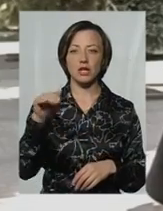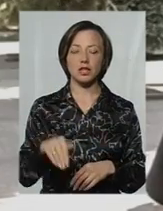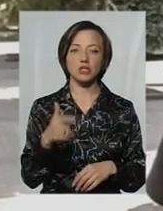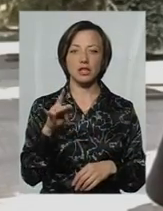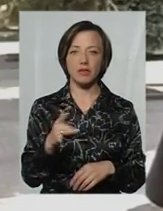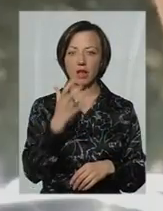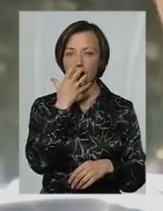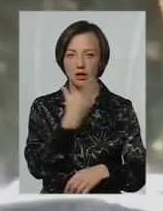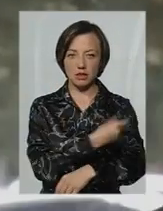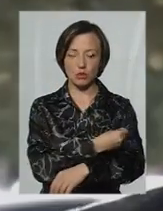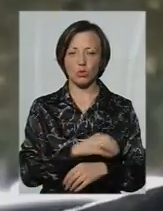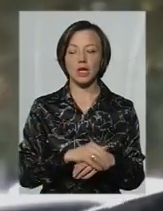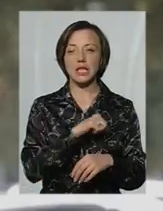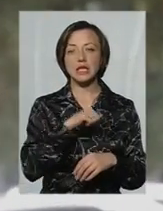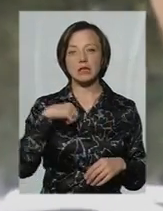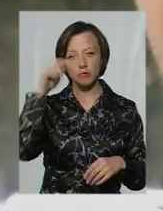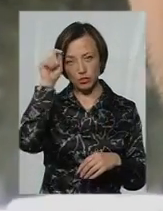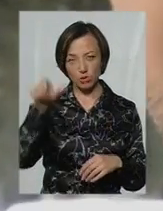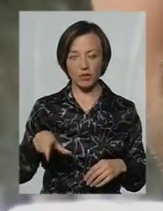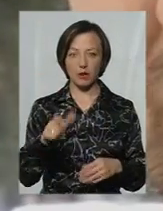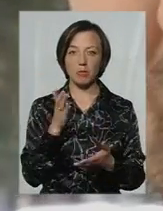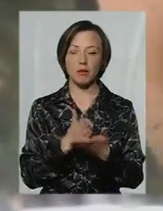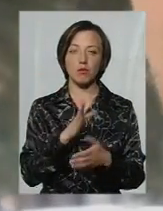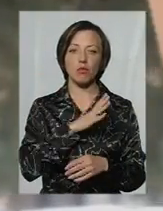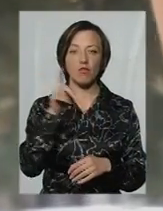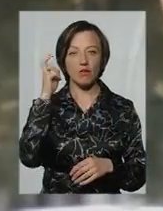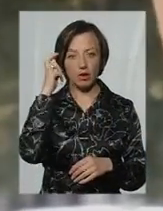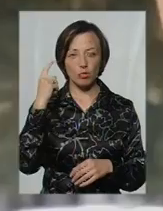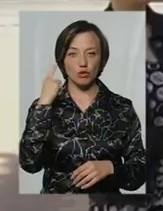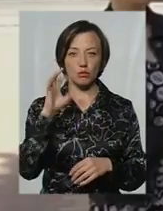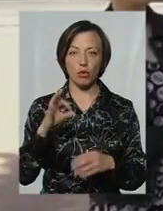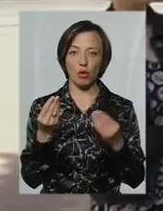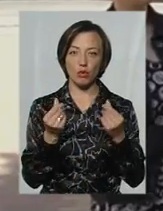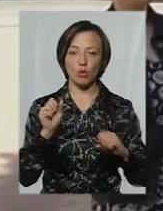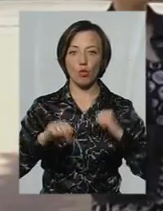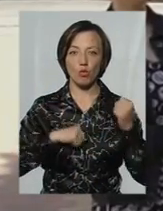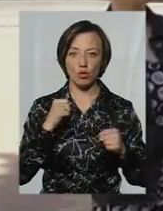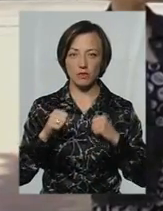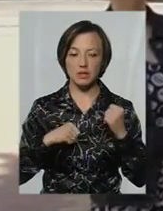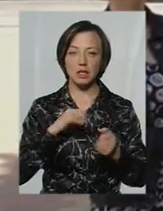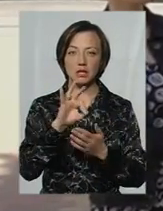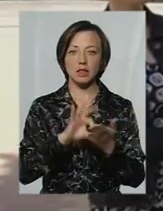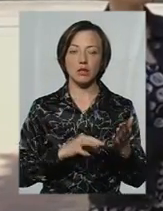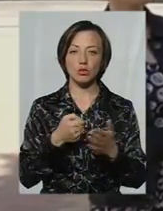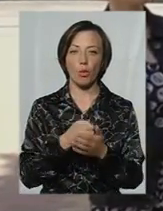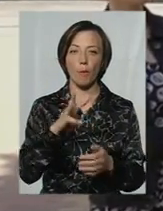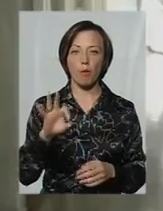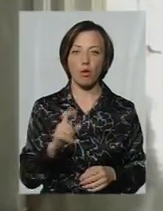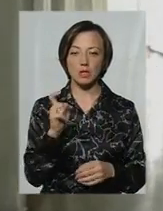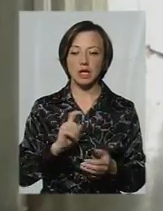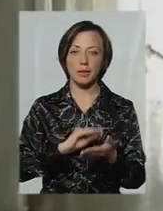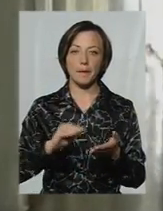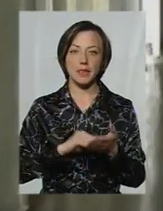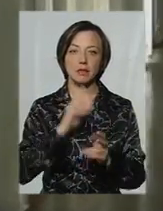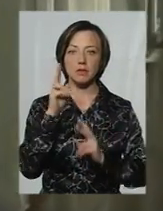гривень анестезіологу. Сам чоловік у цей час перебував у Києві. Почувши про гроші, обурився та пішов одразу до МОЗу, де й написав